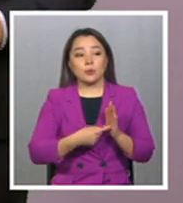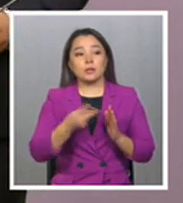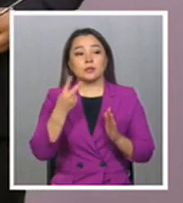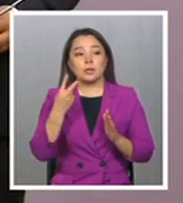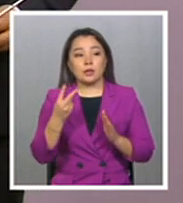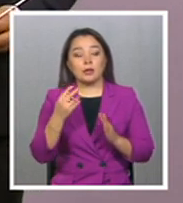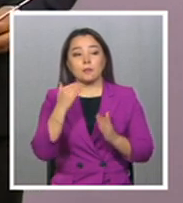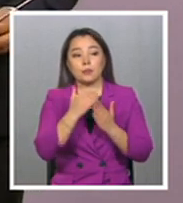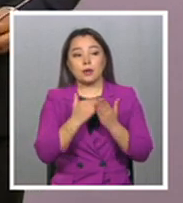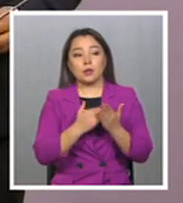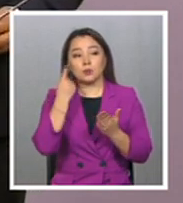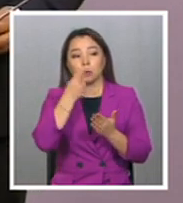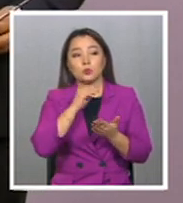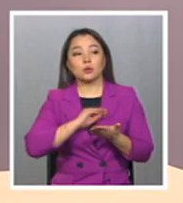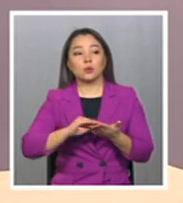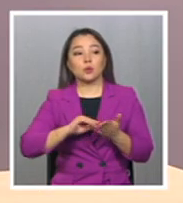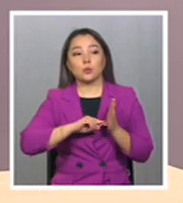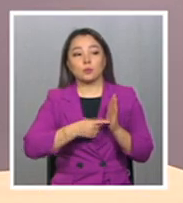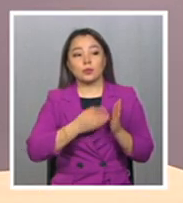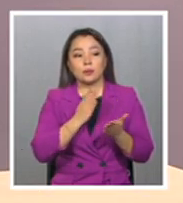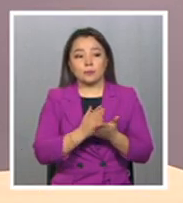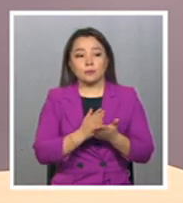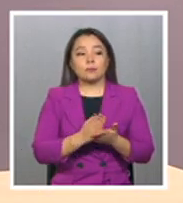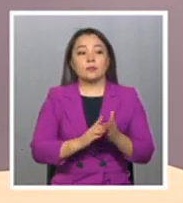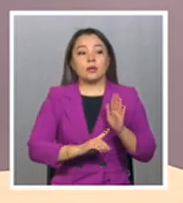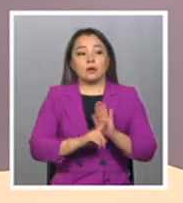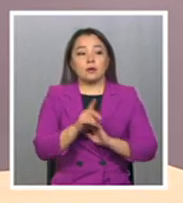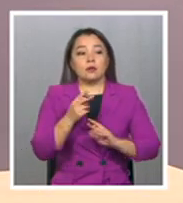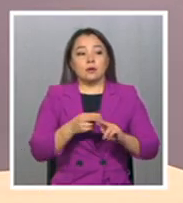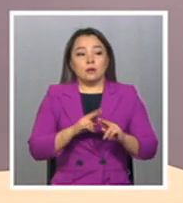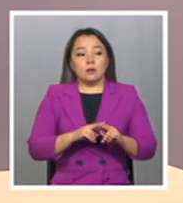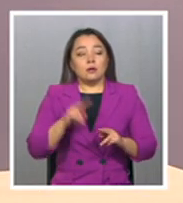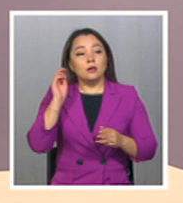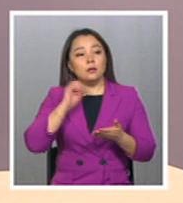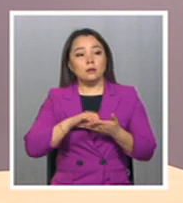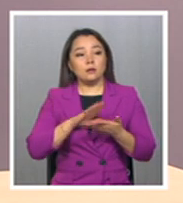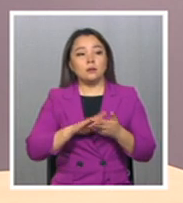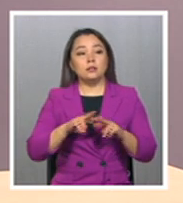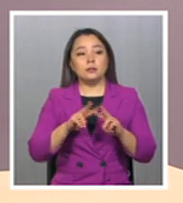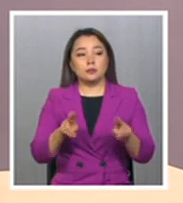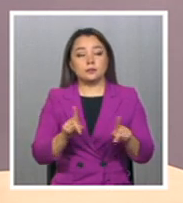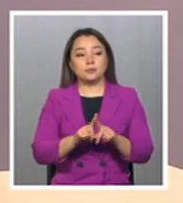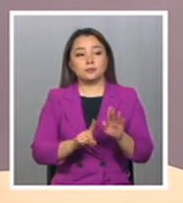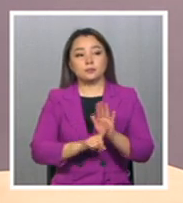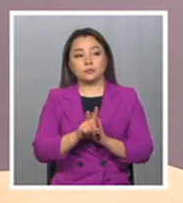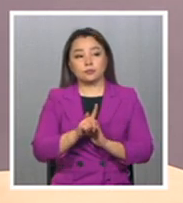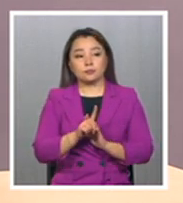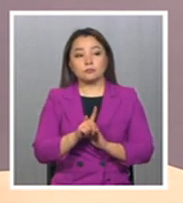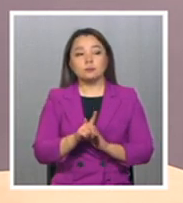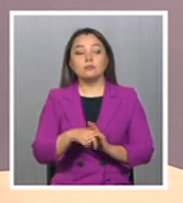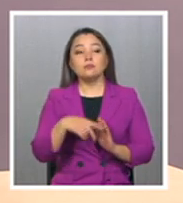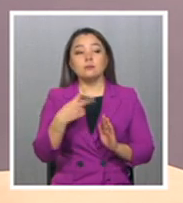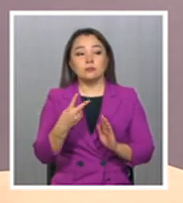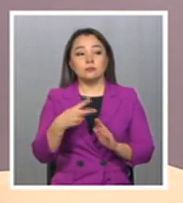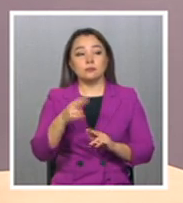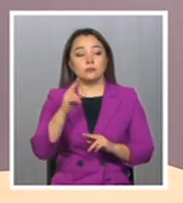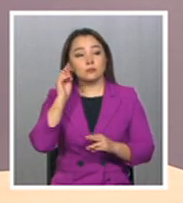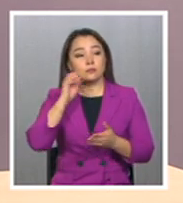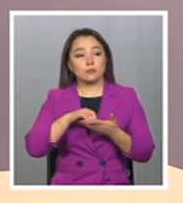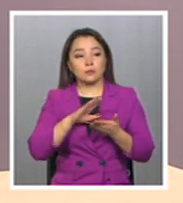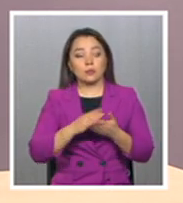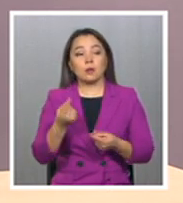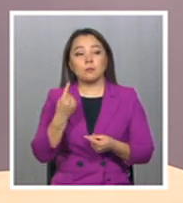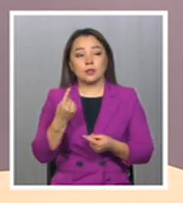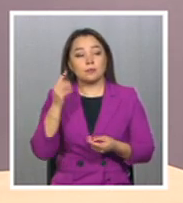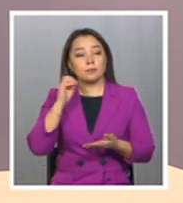баған түрінде көбейтеміз. Алдымен бірліктерді көбейтуден бастаймыз. 2 бірлікке 1